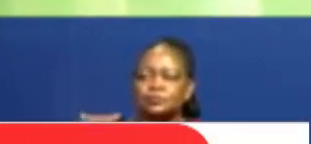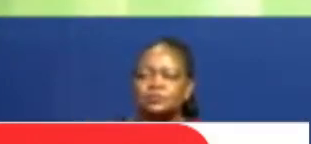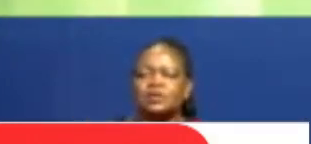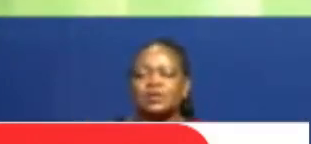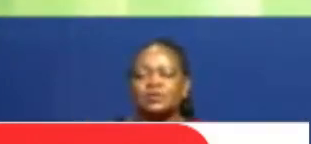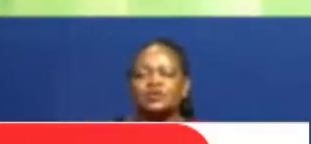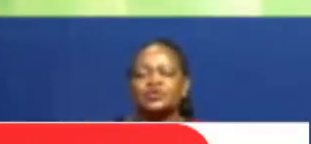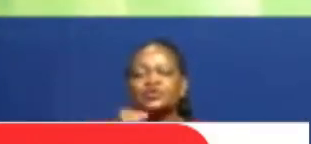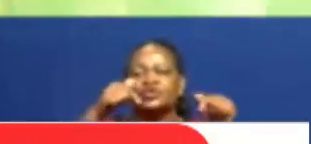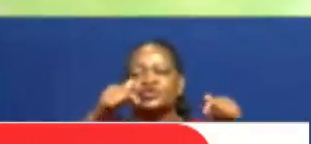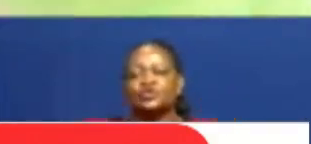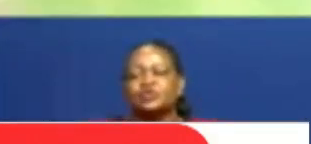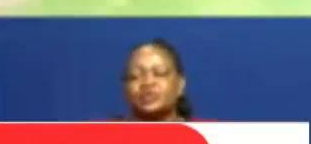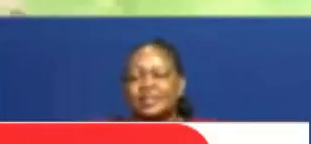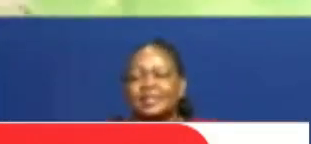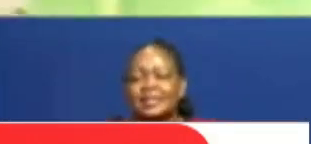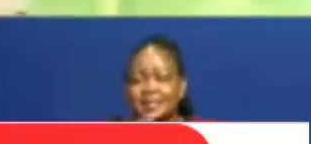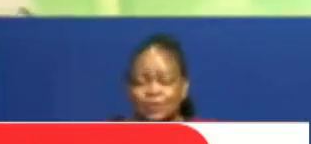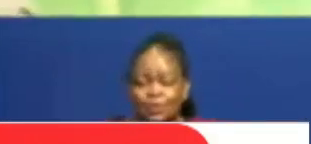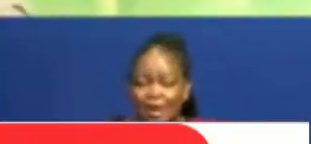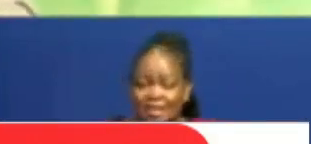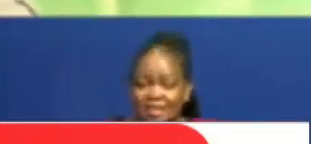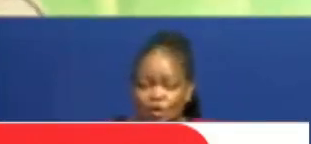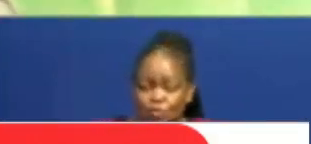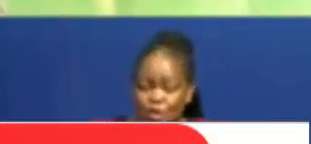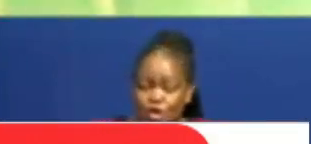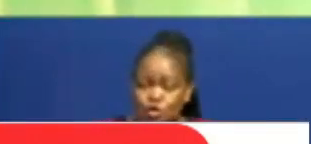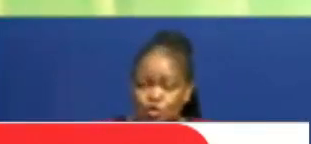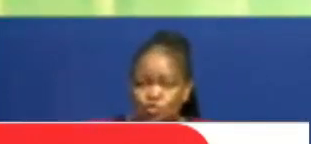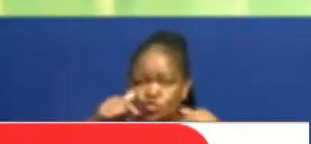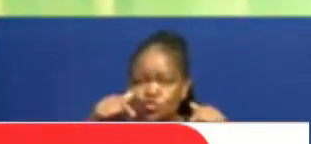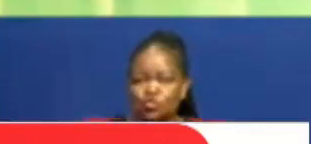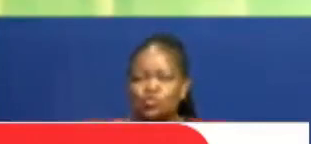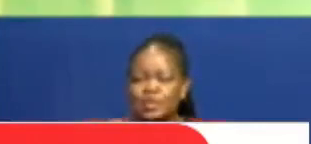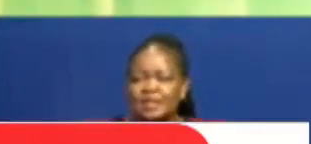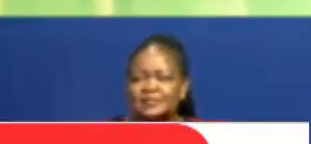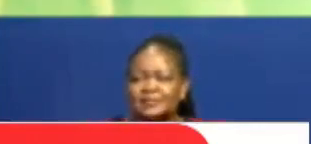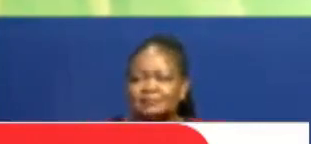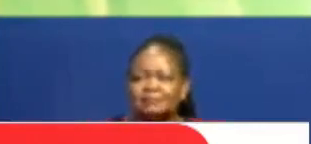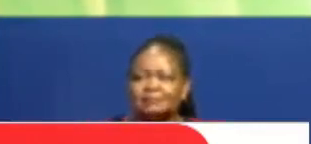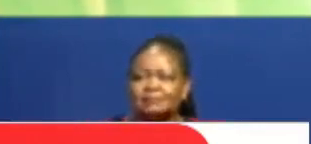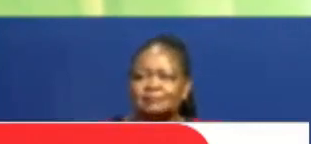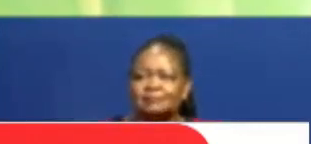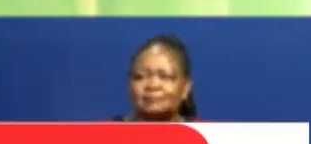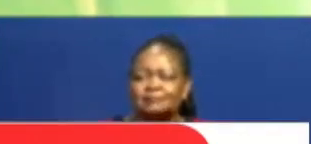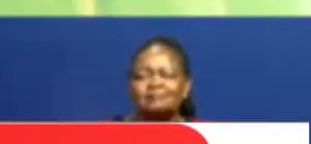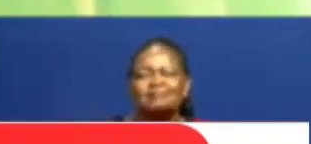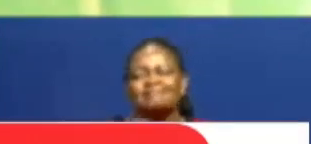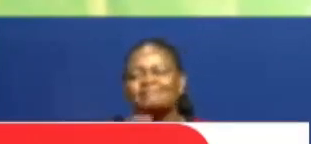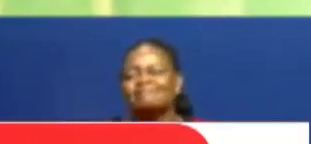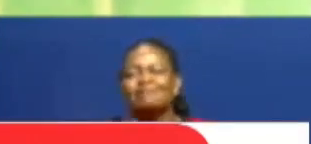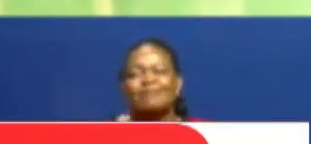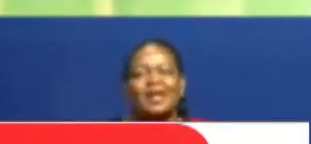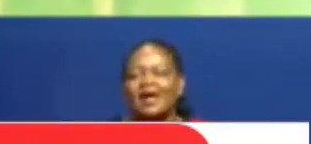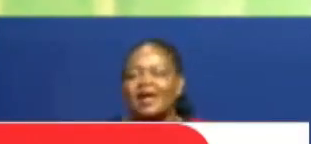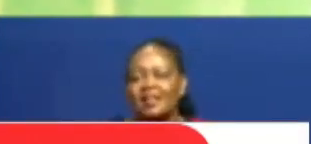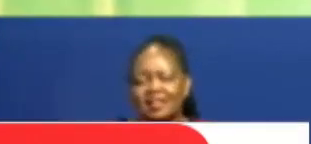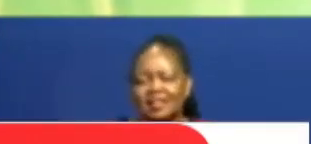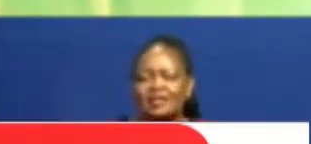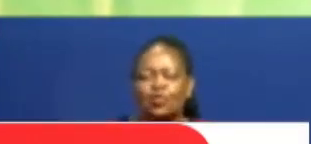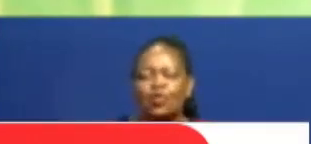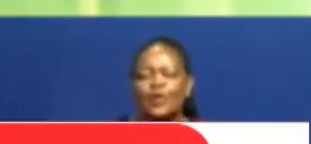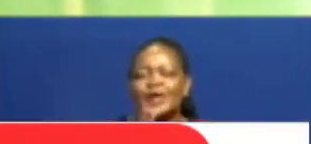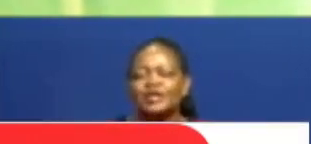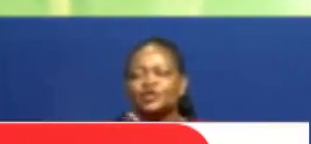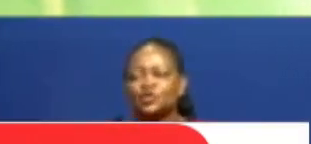leo, hii kazi tunafanya leo ya kitaifa, ni kati ya mikakati ya